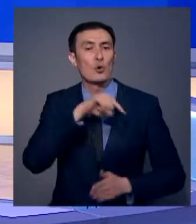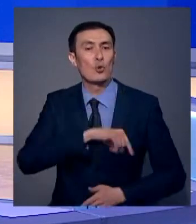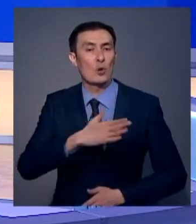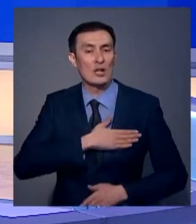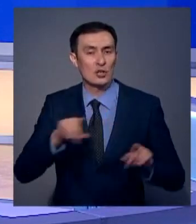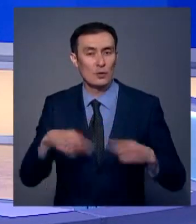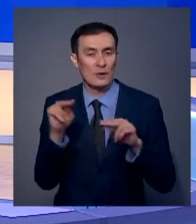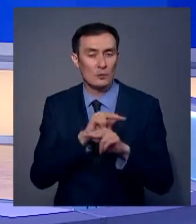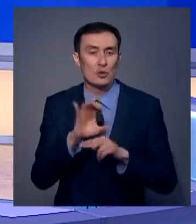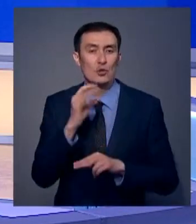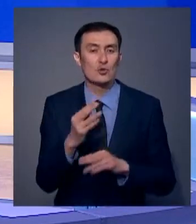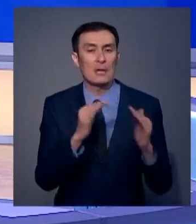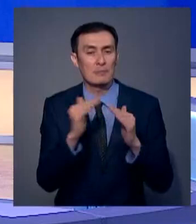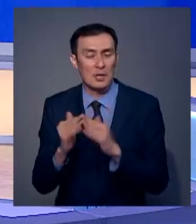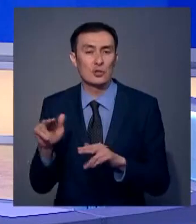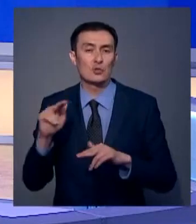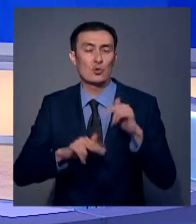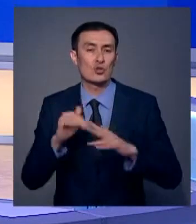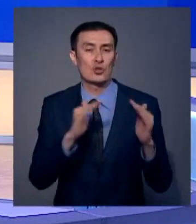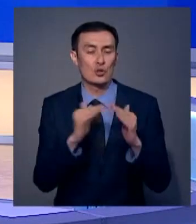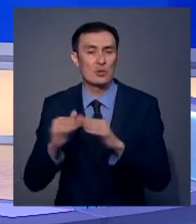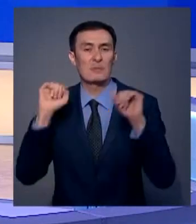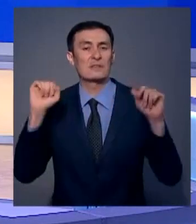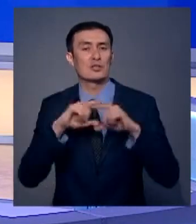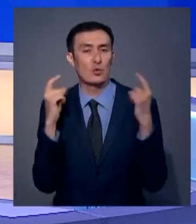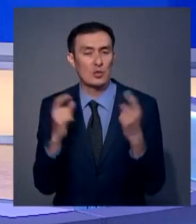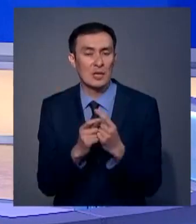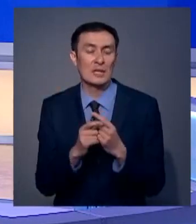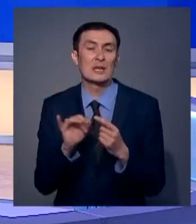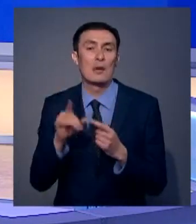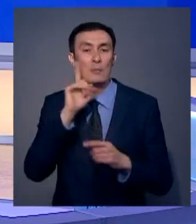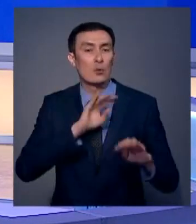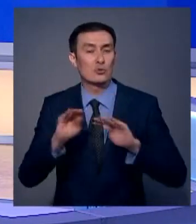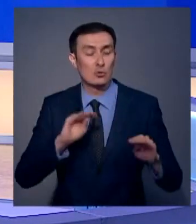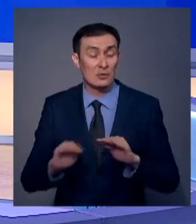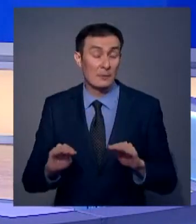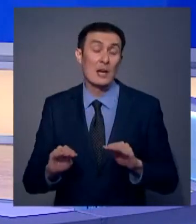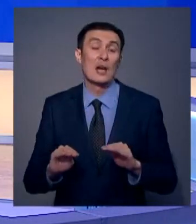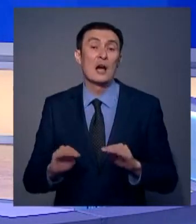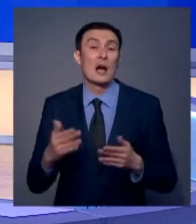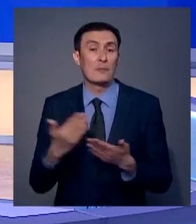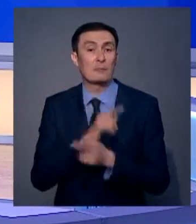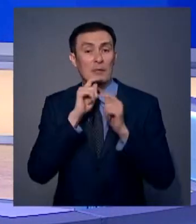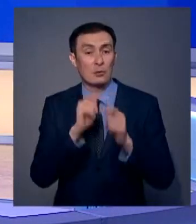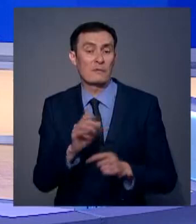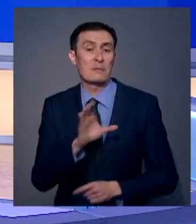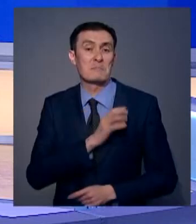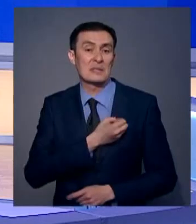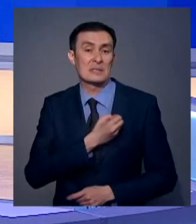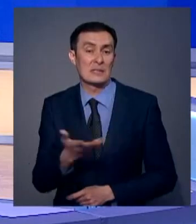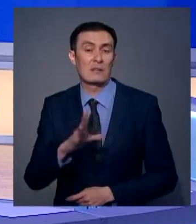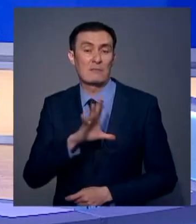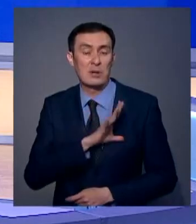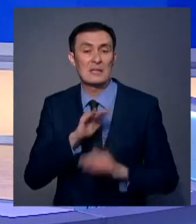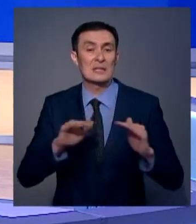они ремонтируют социальные объекты, строят жилье, спортивные сооружения и занимаются благоустройством. Очередным подарком меценатов стал детский